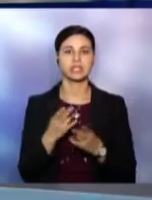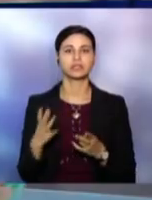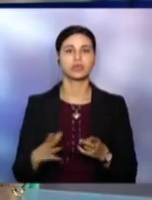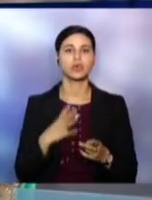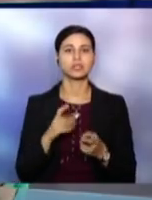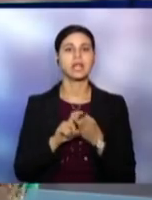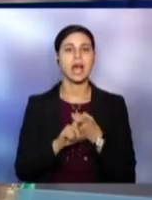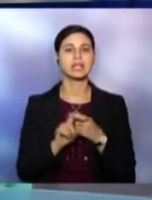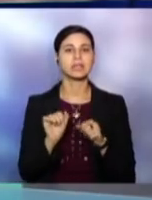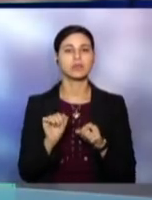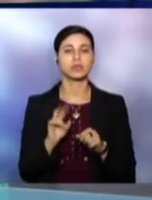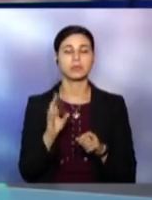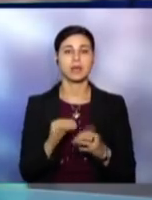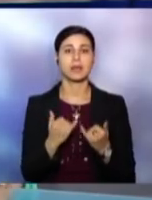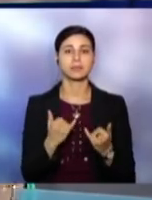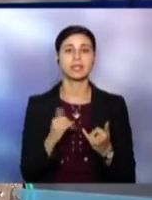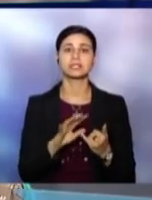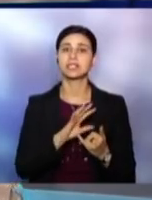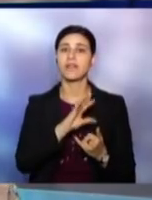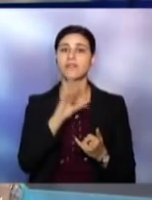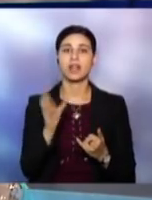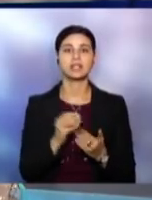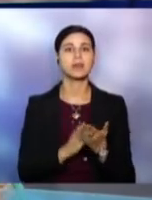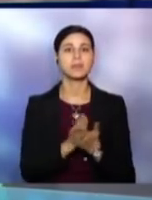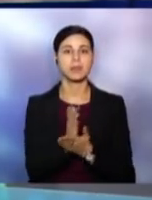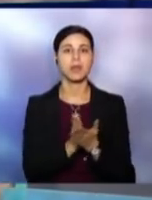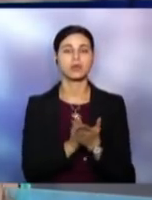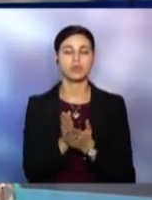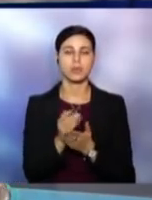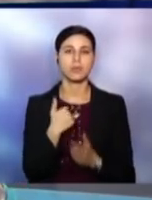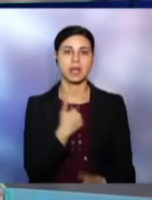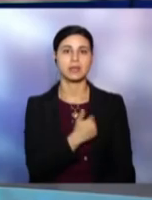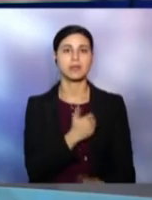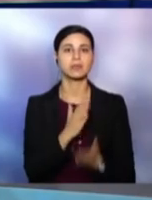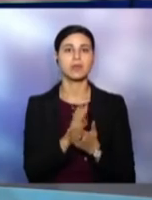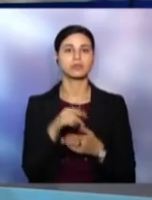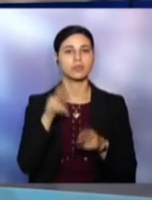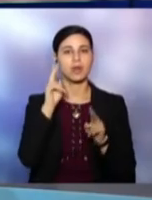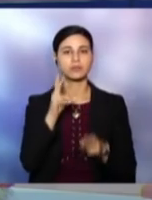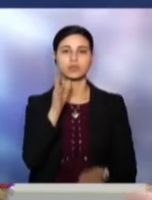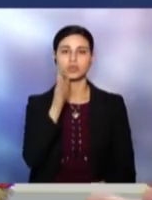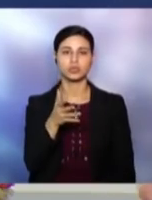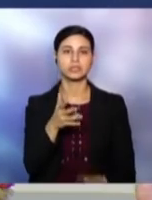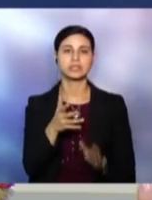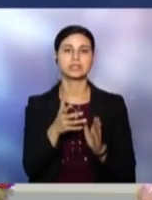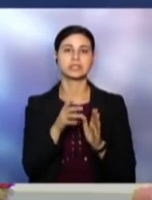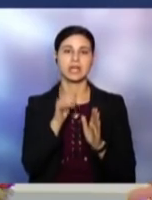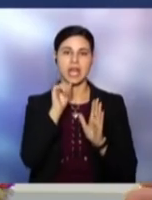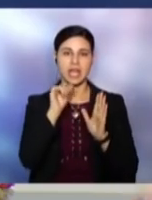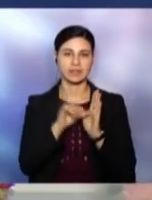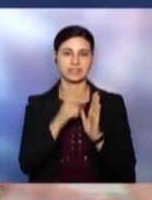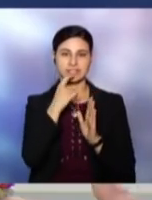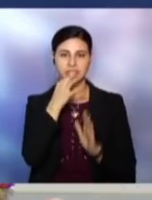ანტიბიოტიკი. თუმცა დღეს აი ყველაზე პერსპექტიულ მიმართულება და მე იმედი მაქვს რომ თქვა არ ვიცი 5 წლის მერე თუ შევხვდებით მარი